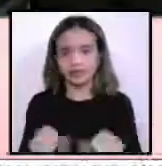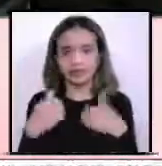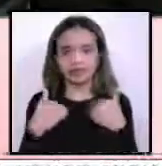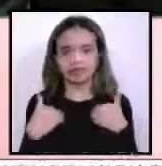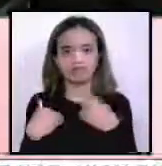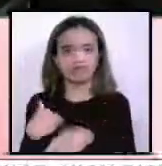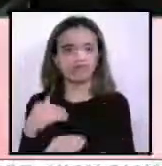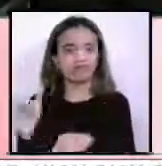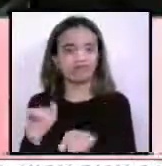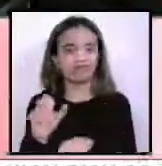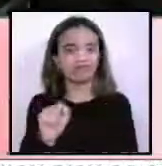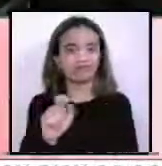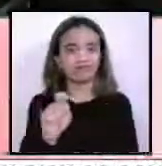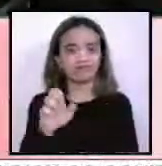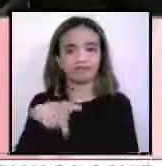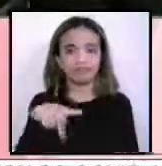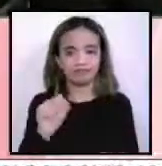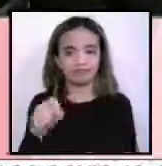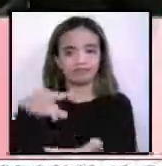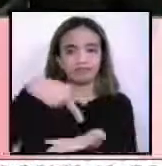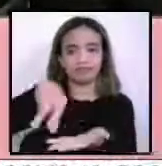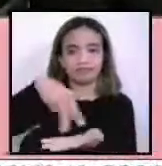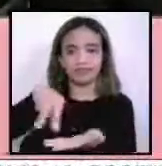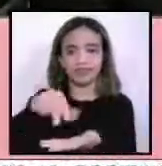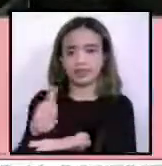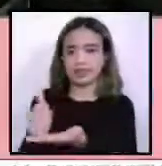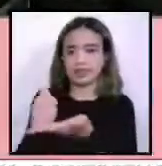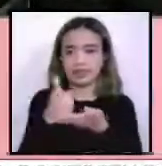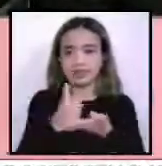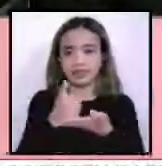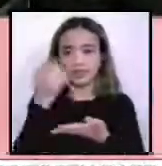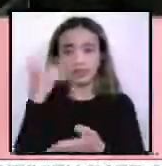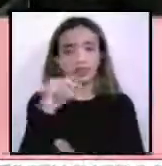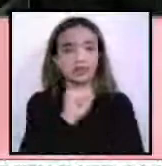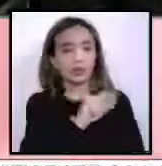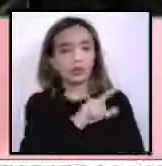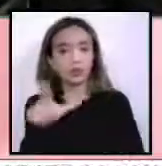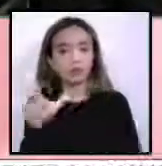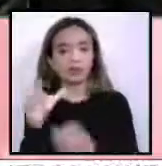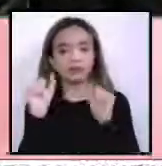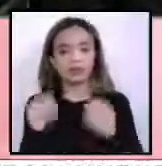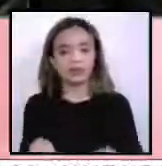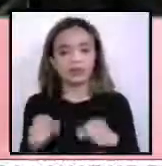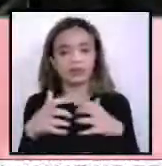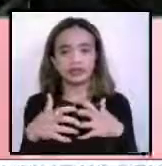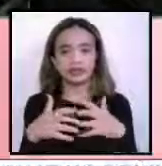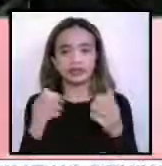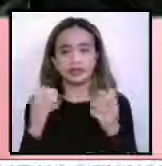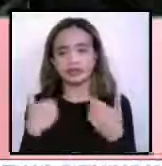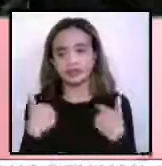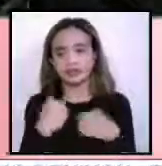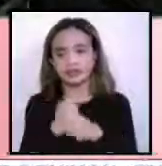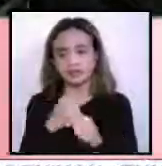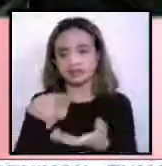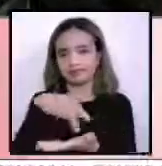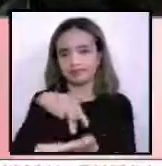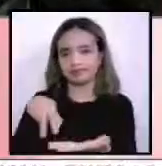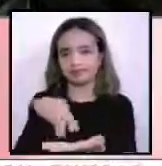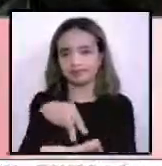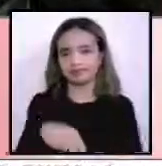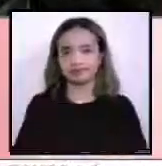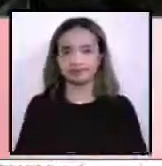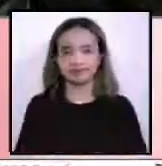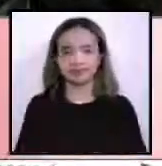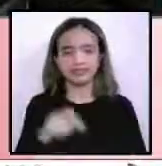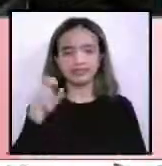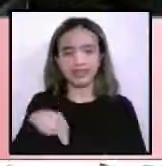may alam yung step yung isa po, itutulong po, idadagdag po. Para lahat pa makagawa po ng isang sayo po. Mas maganda po kasi if may cooperation and teamwork sa